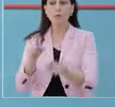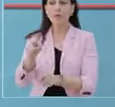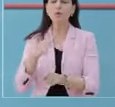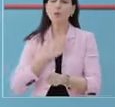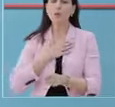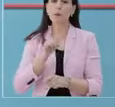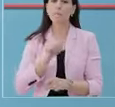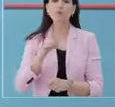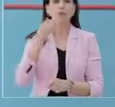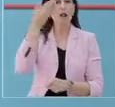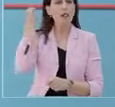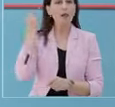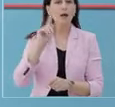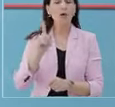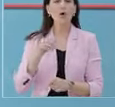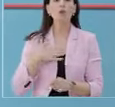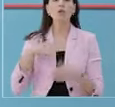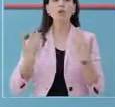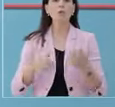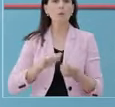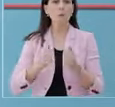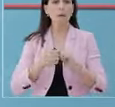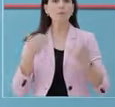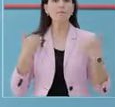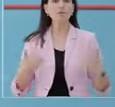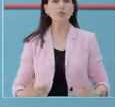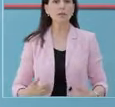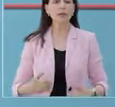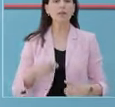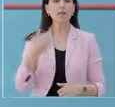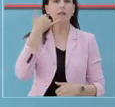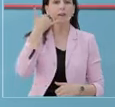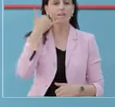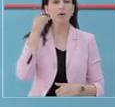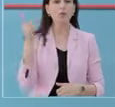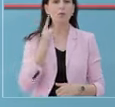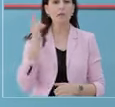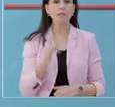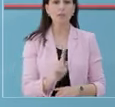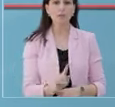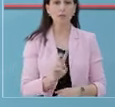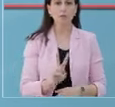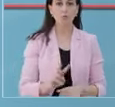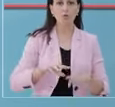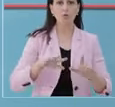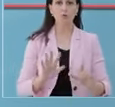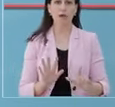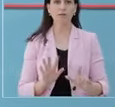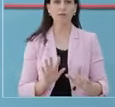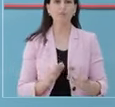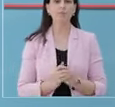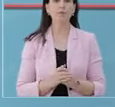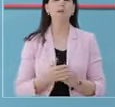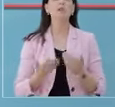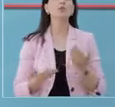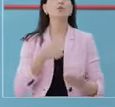sëmundjes COVID-19, ndaj për çdo shenjë klinike, kontaktoni në numrin unik të urgjencës kombëtare 127. Për pyetje